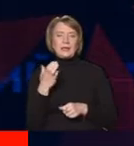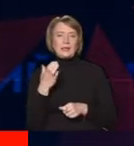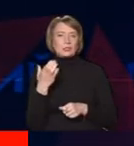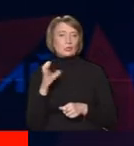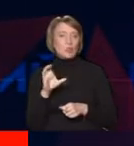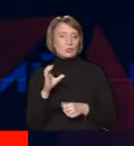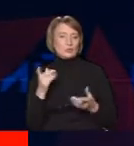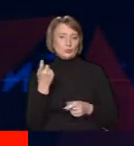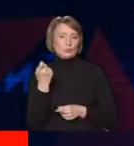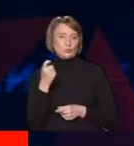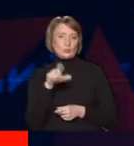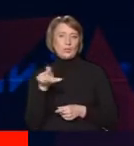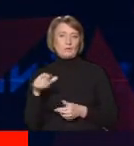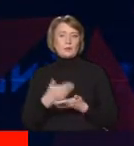що